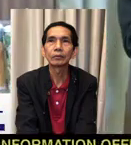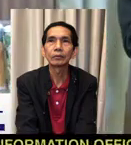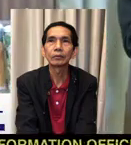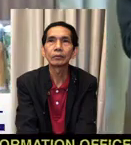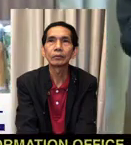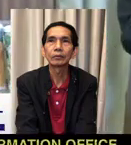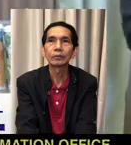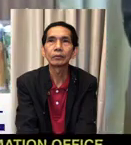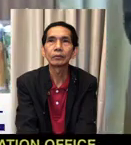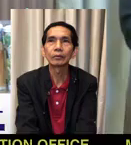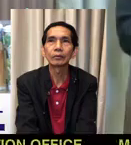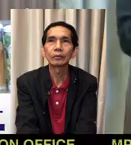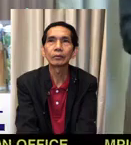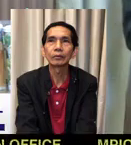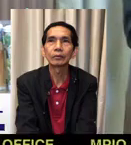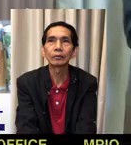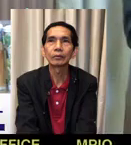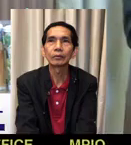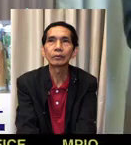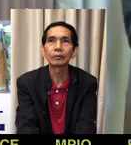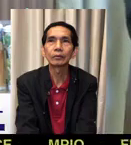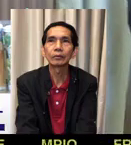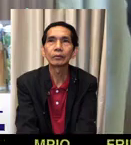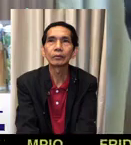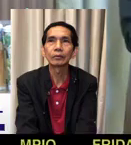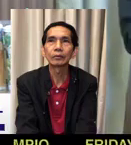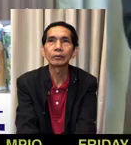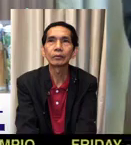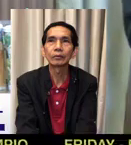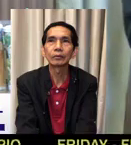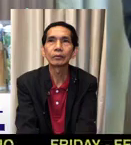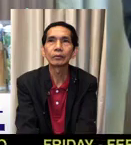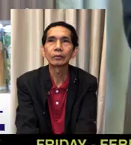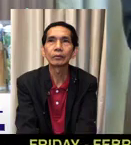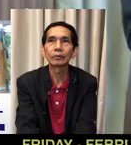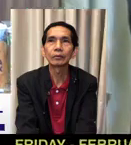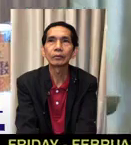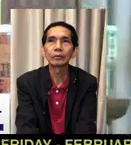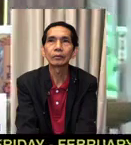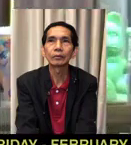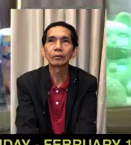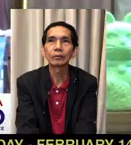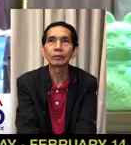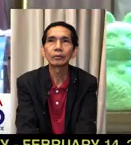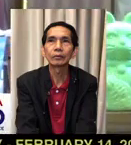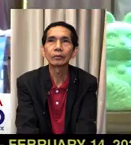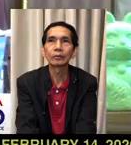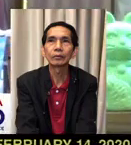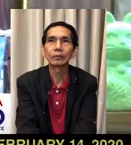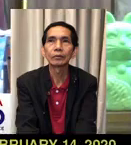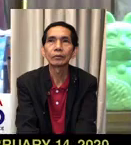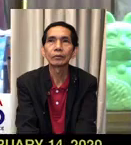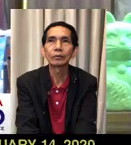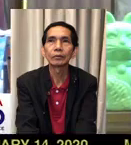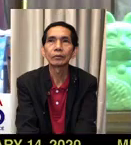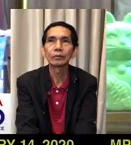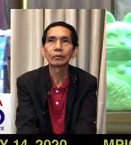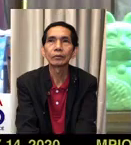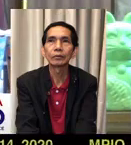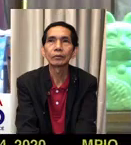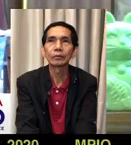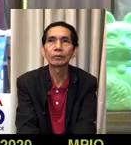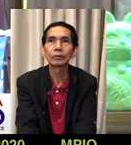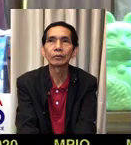sa maliit naming kaparaanan, sa ganitong kaparaanan, ay may update namin kayo sa mga kaganapan,